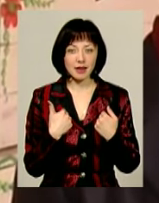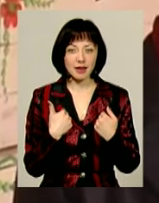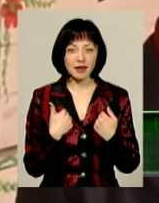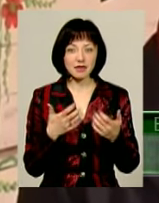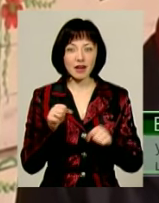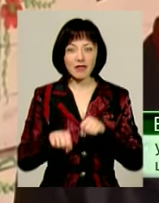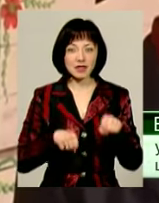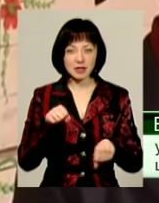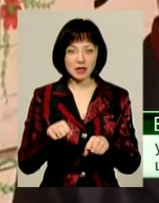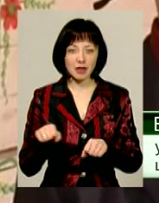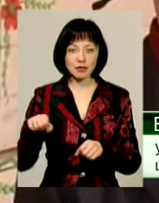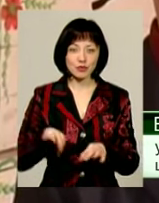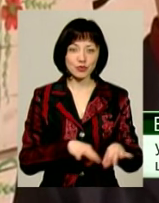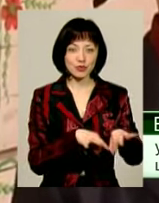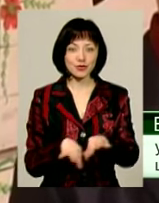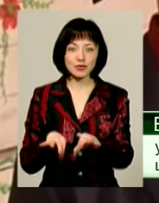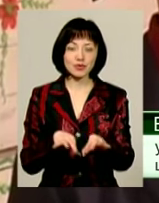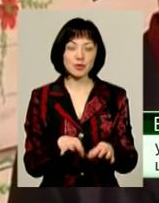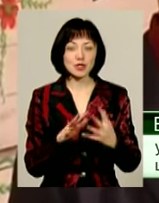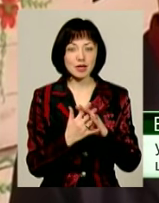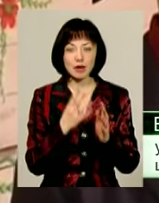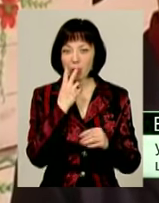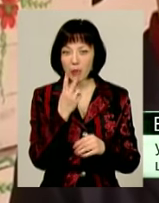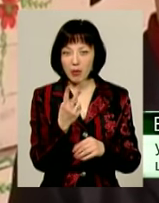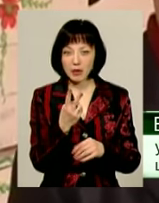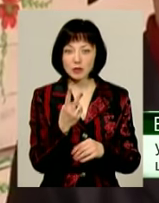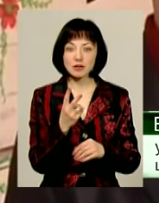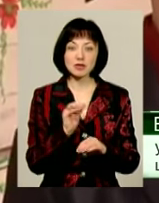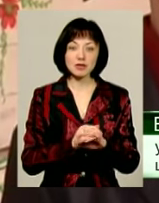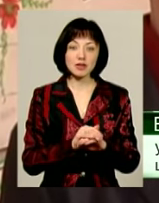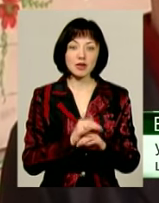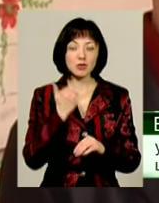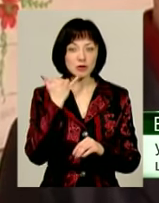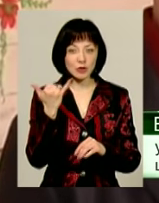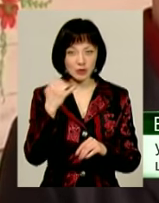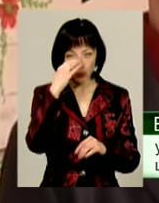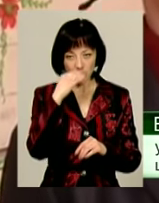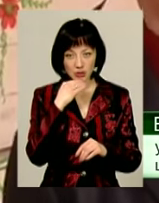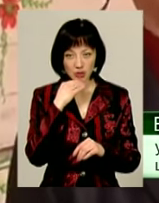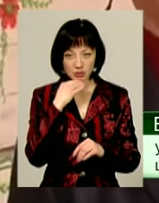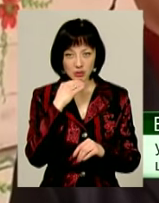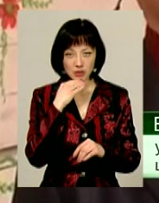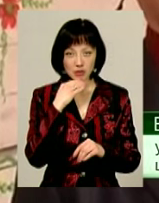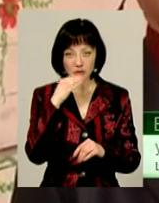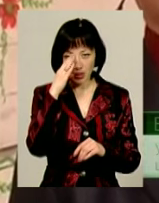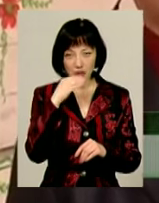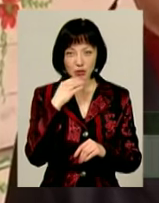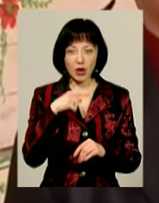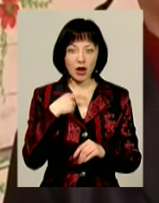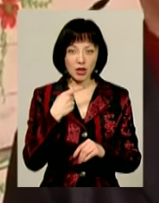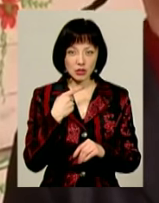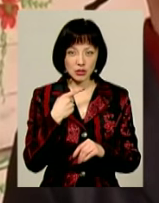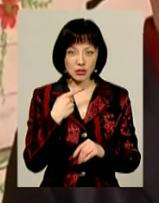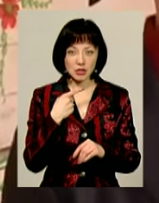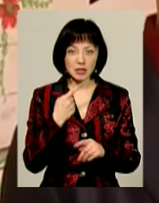і, катаючись по селі, я побачив їх і подзвонив до тата. І тато каже,